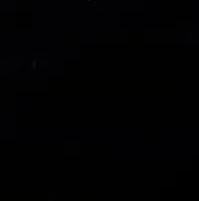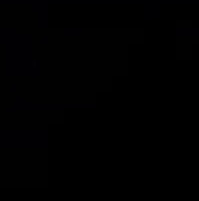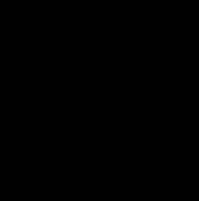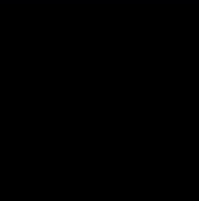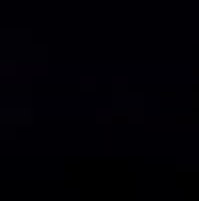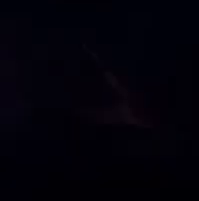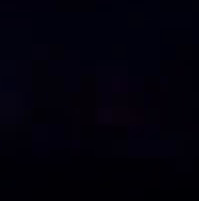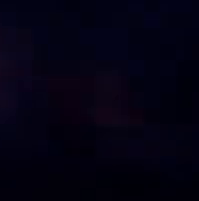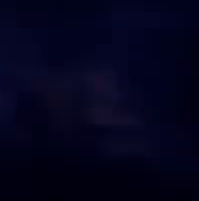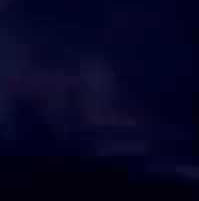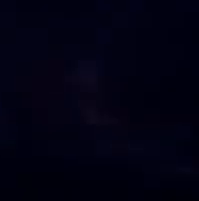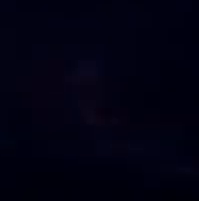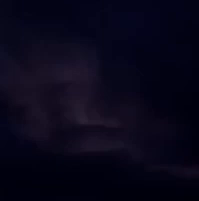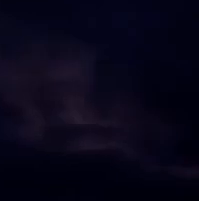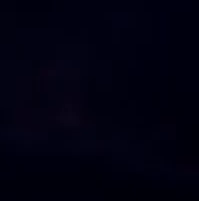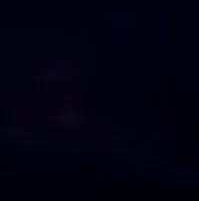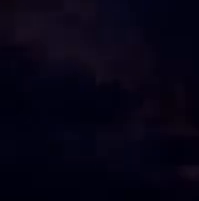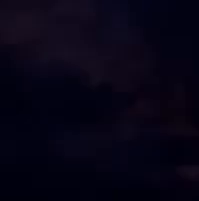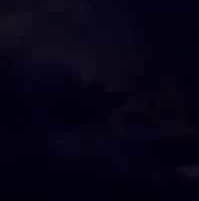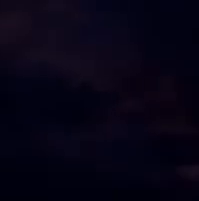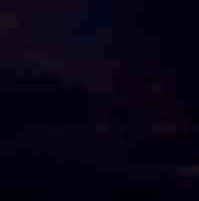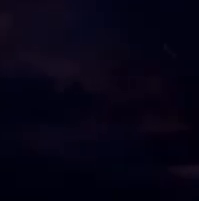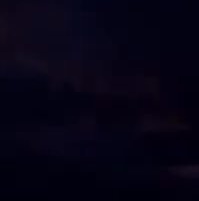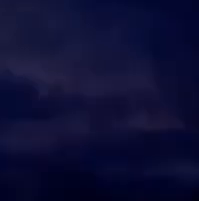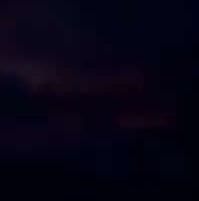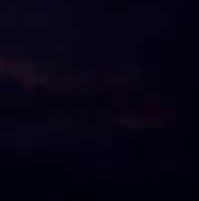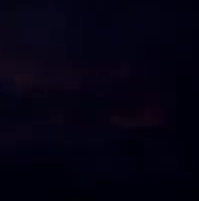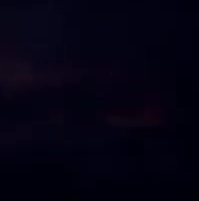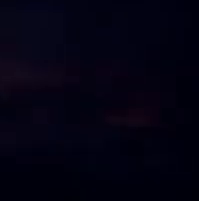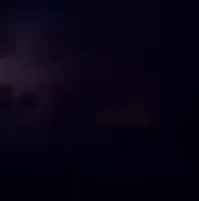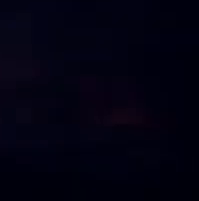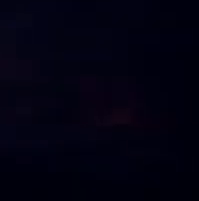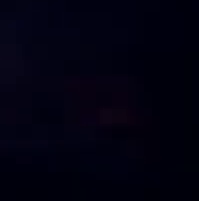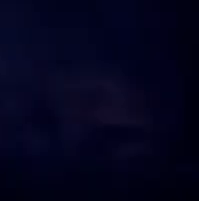The news reporter වාරණයෙන් තොර අපක්ෂපාති වාර්තාකරණය